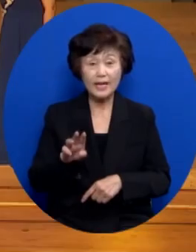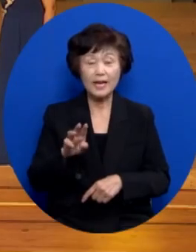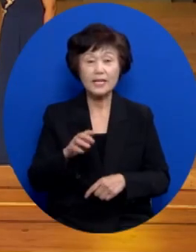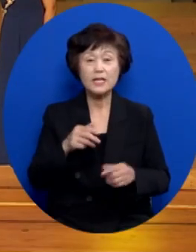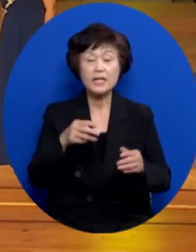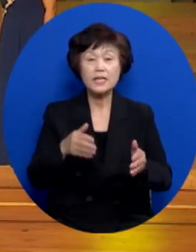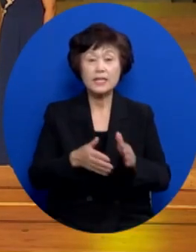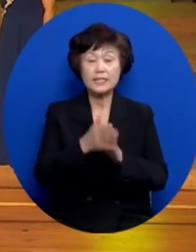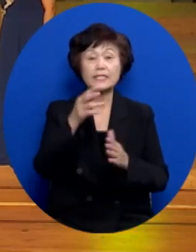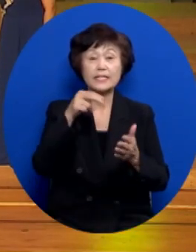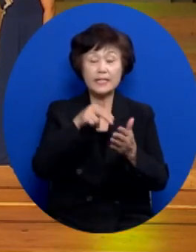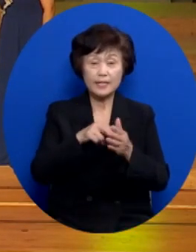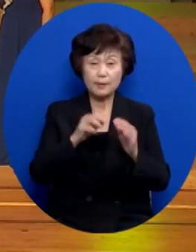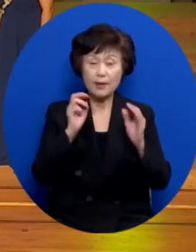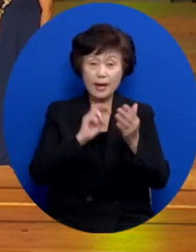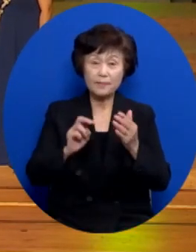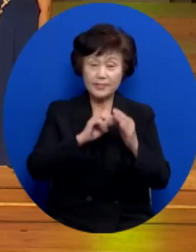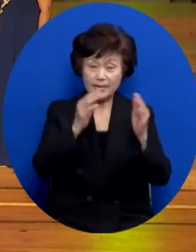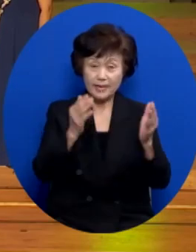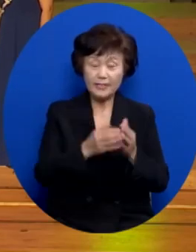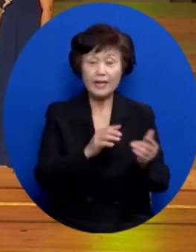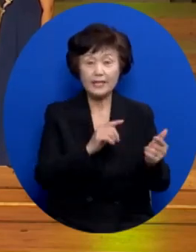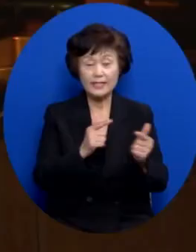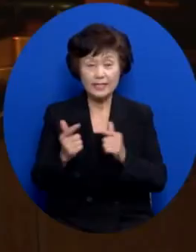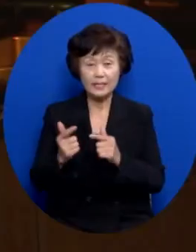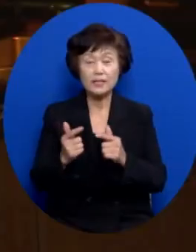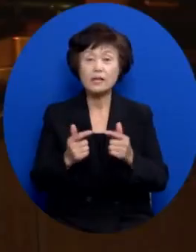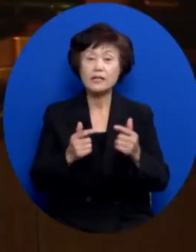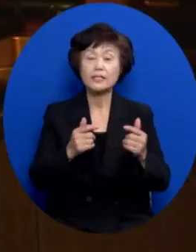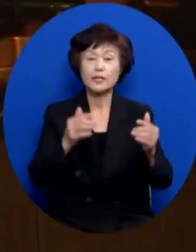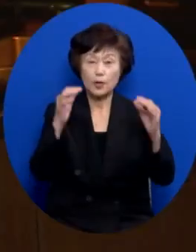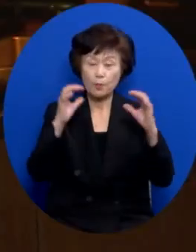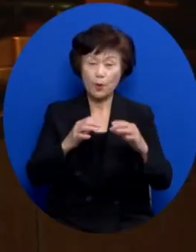전국 여덟 개 팀이 참여해 다체로운 합창 공연을 펼쳤습니다